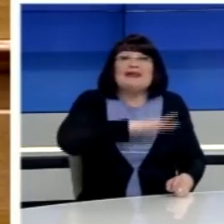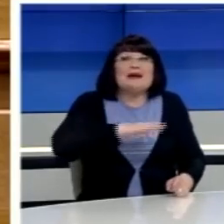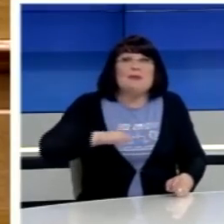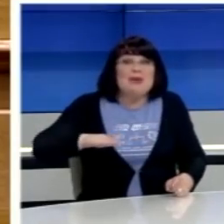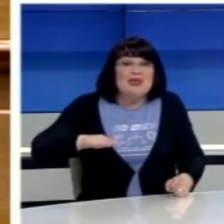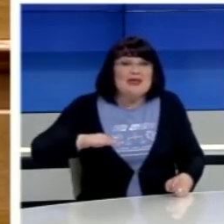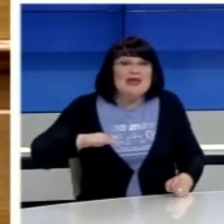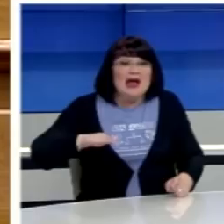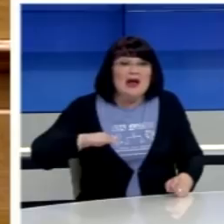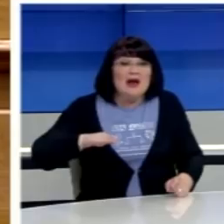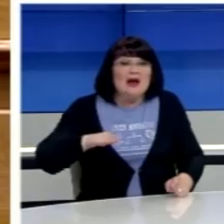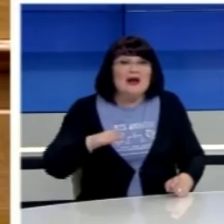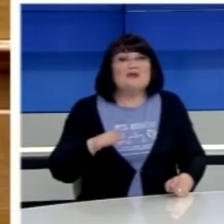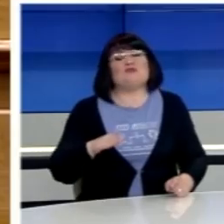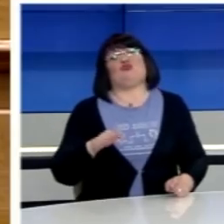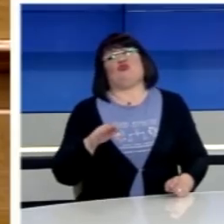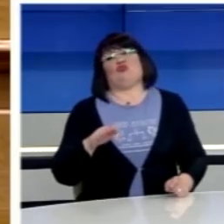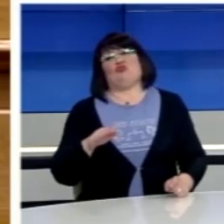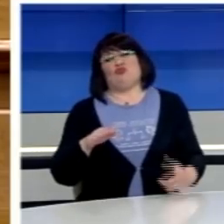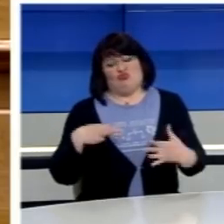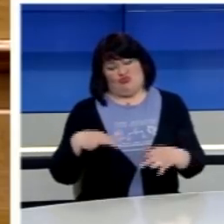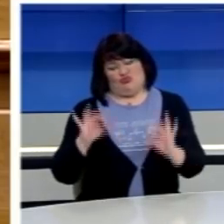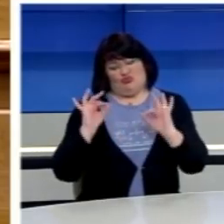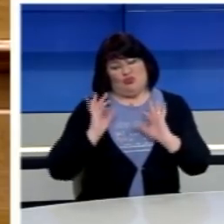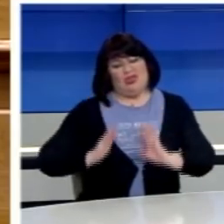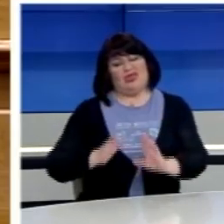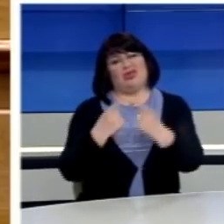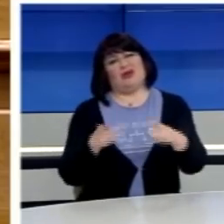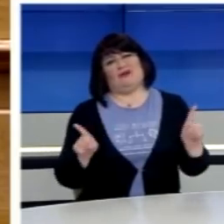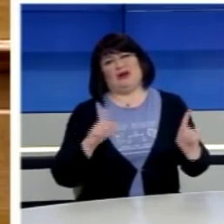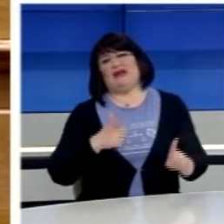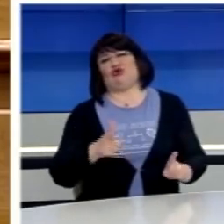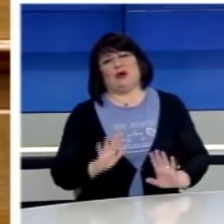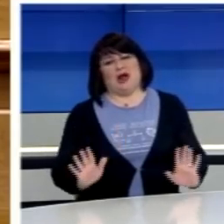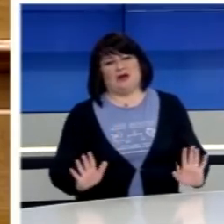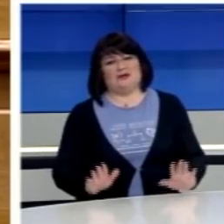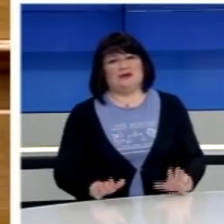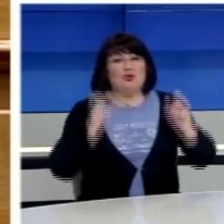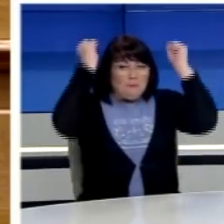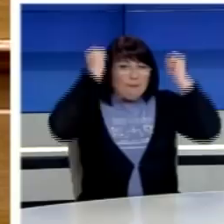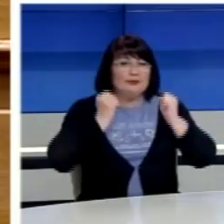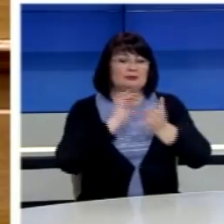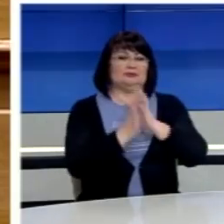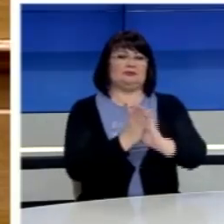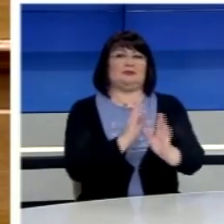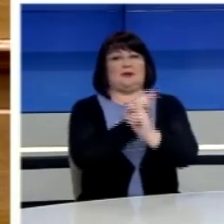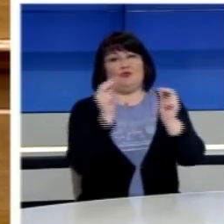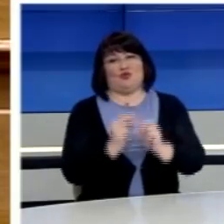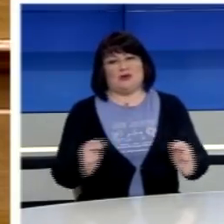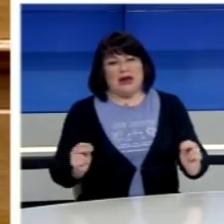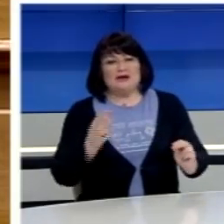παιδιά που ξεκινούν από άλλη αφετηρία την εκπαίδευση. Όμως αυτό θα έχει ολέθριο αποτέλεσμα, γιατί